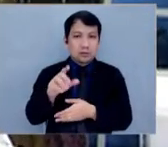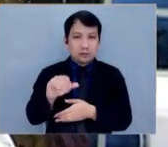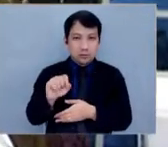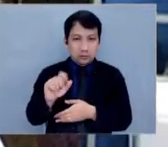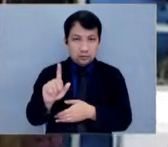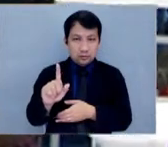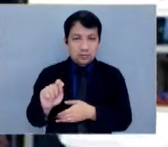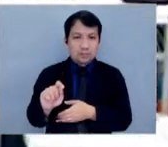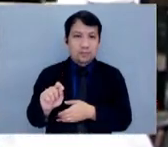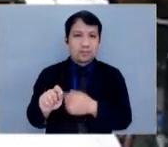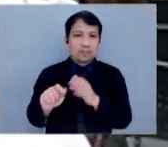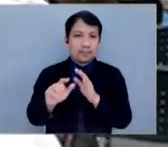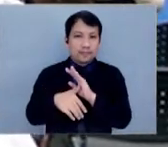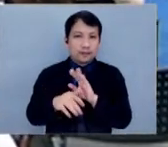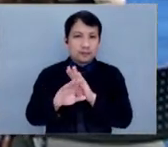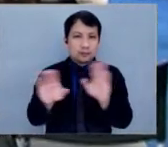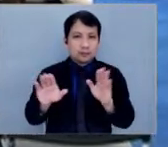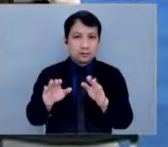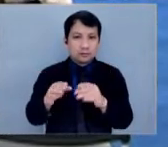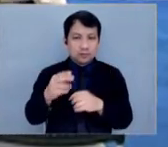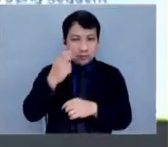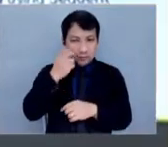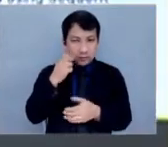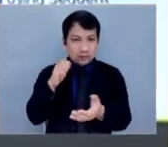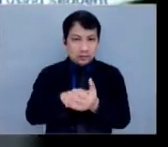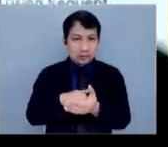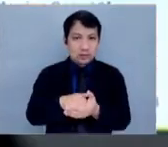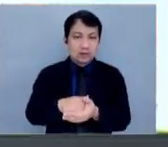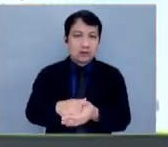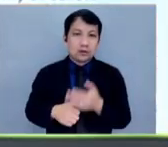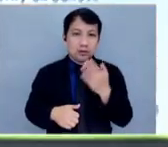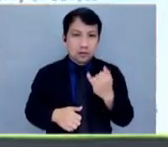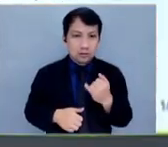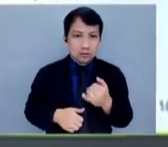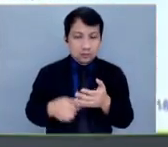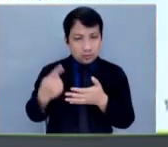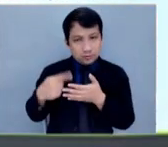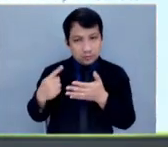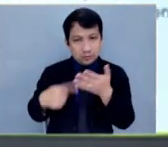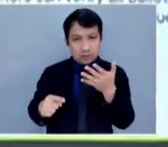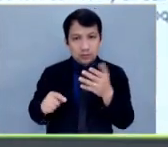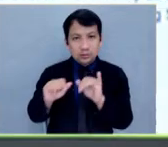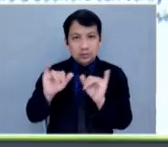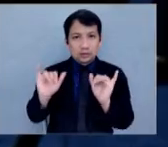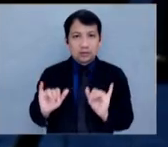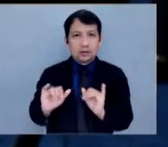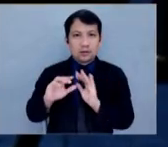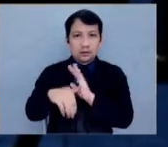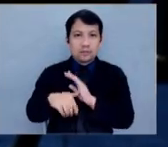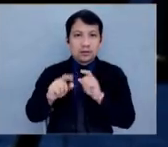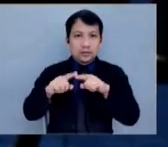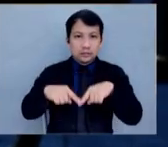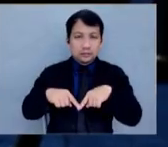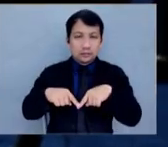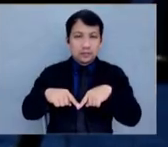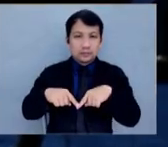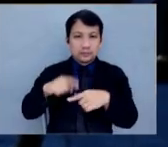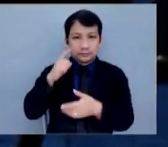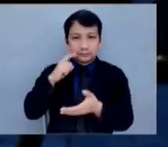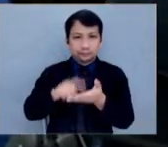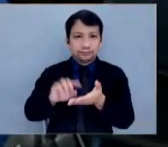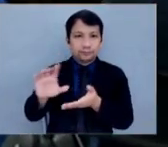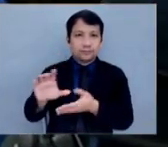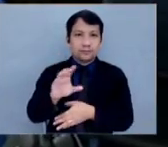COMELEC, hindi madadaya ang pag-enroll ng account dahil mabe-verify ito ng sistema ng COMELEC base sa mga nakarehistro sa kanilang